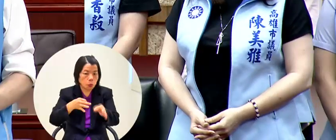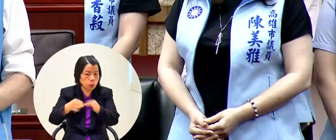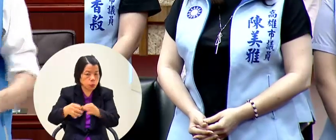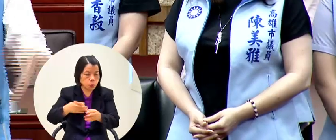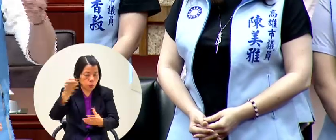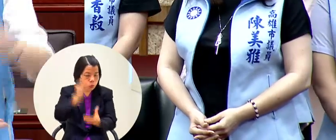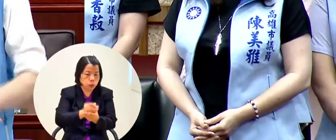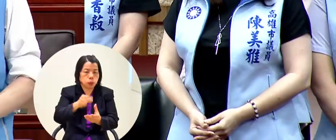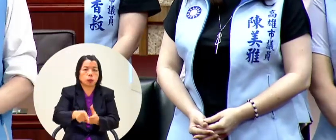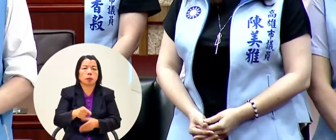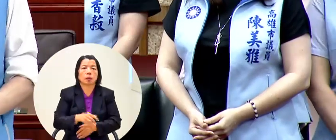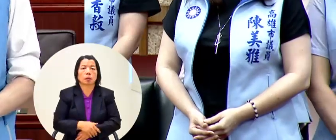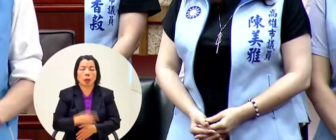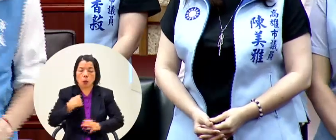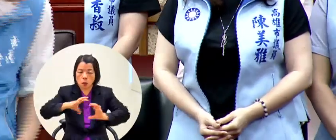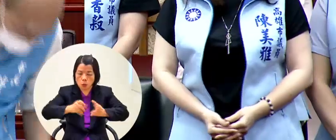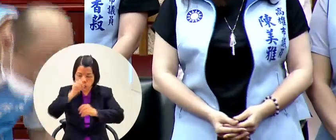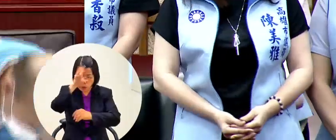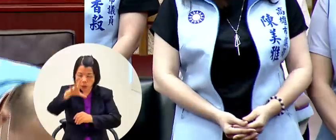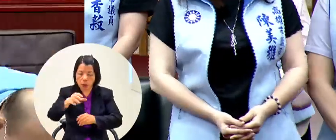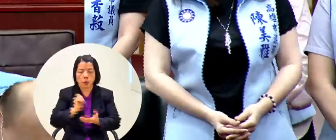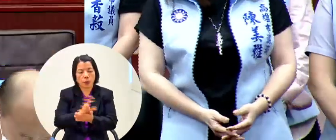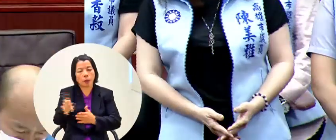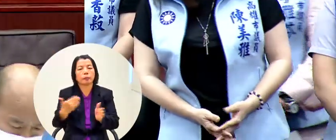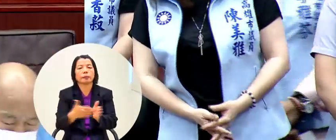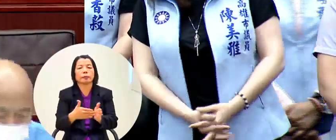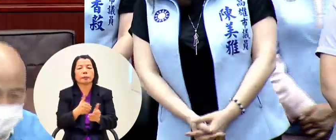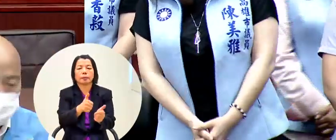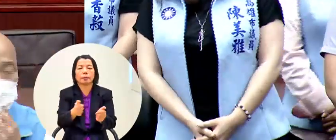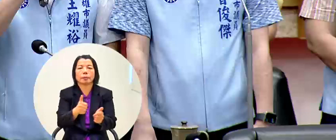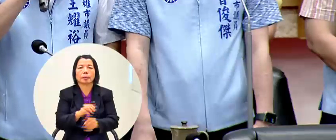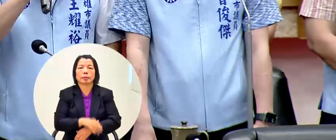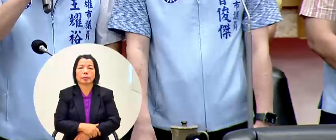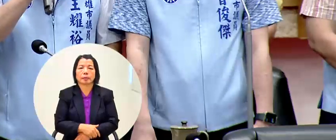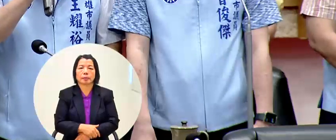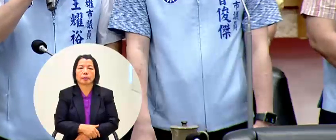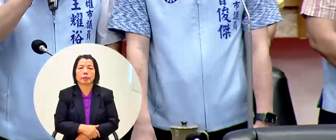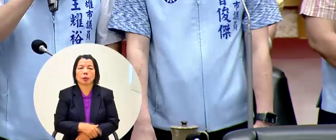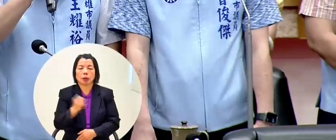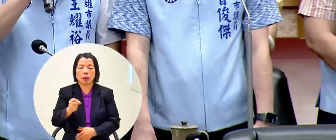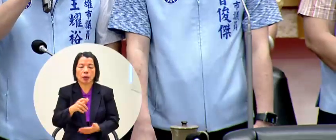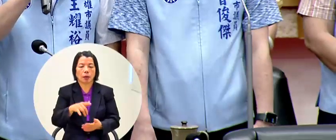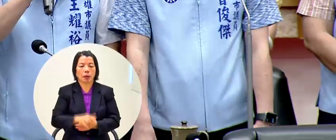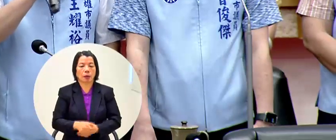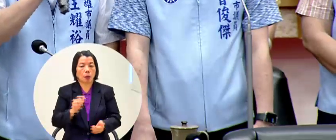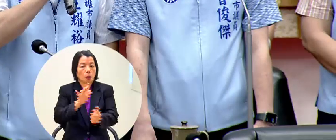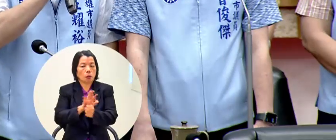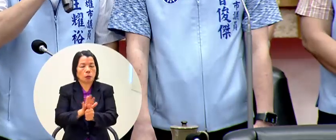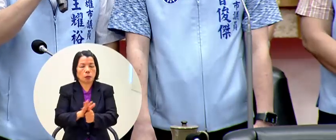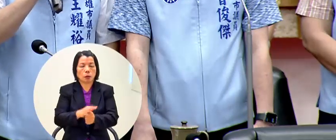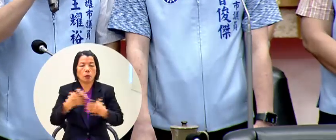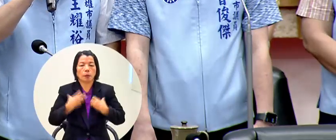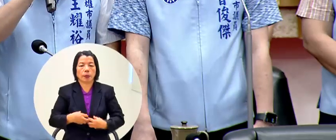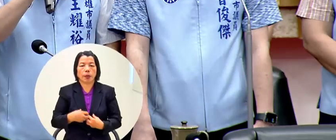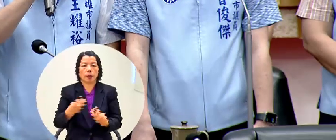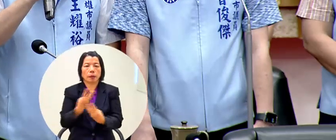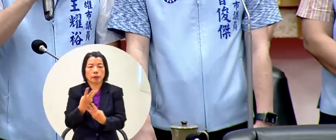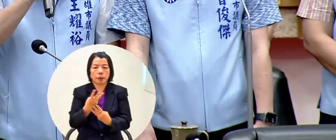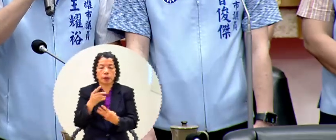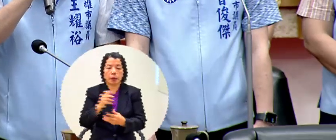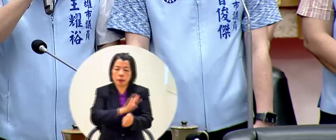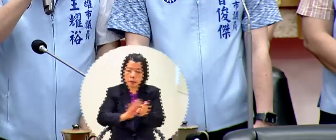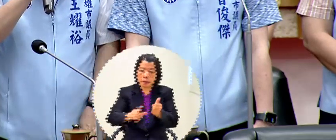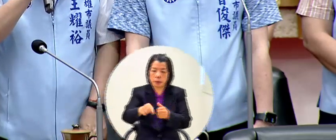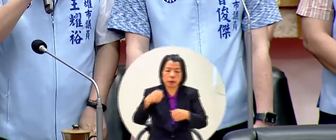以上跟国民党团报告，谢谢。 这个新冠肺炎造成我们